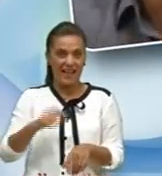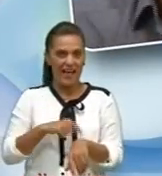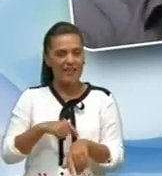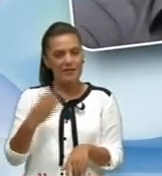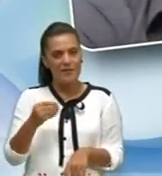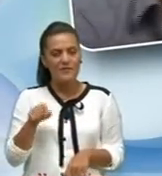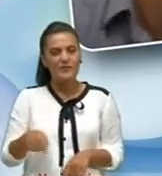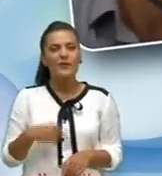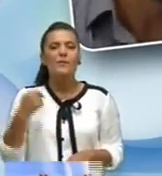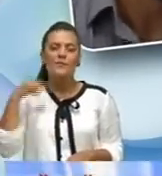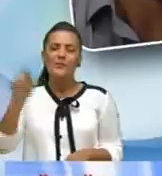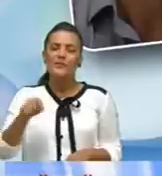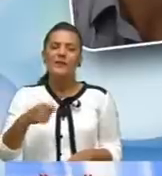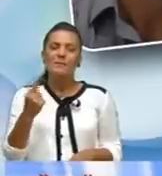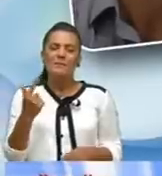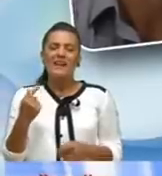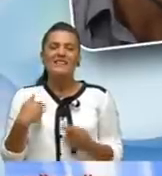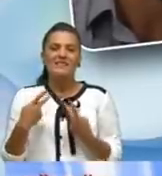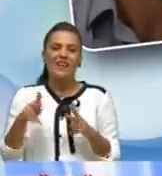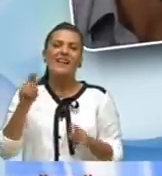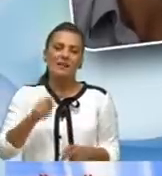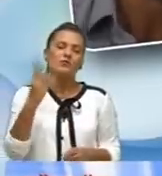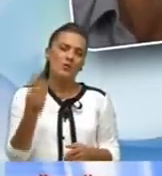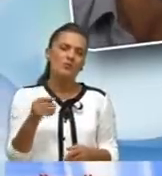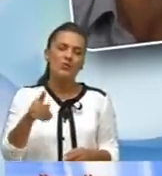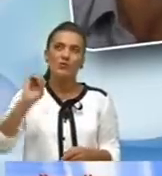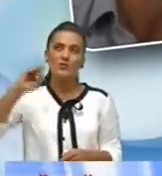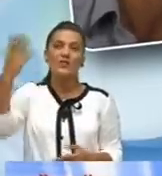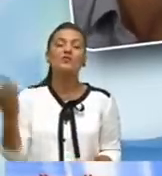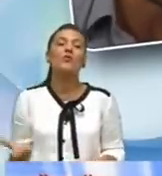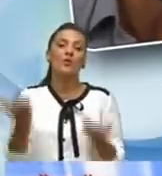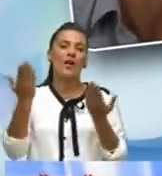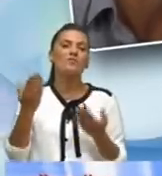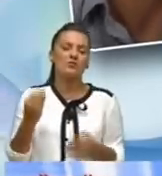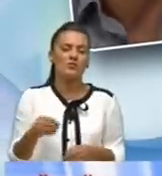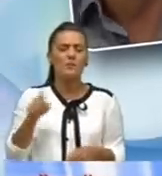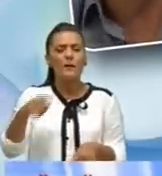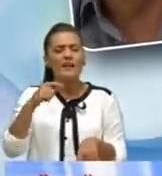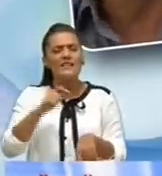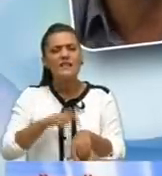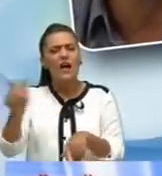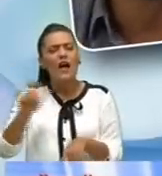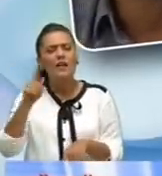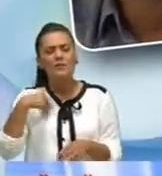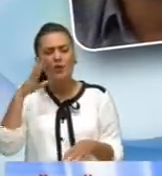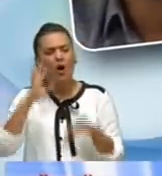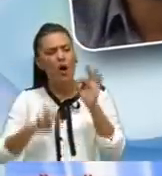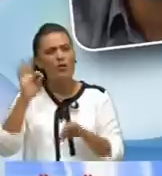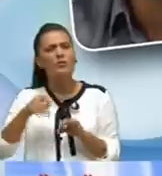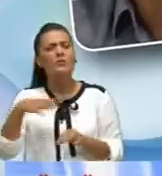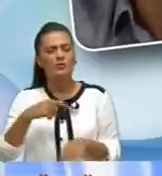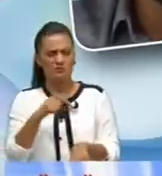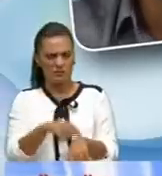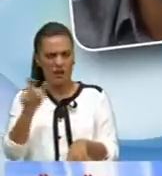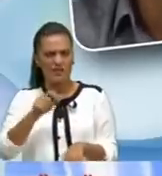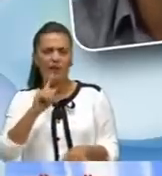oluyor? Yani bundan da feragat etmiş oluyoruz ne yazık ki. Güneşle uyandırılmıyoruz. Ama karanlık çalar ediyoruz. Saat bizim biraz kontrolümüzde bir durum, öyle değil mi? Yani